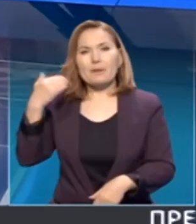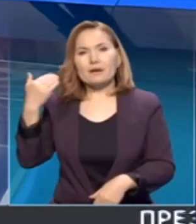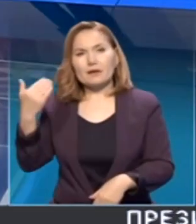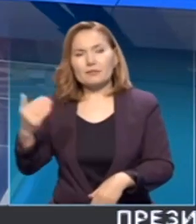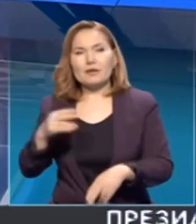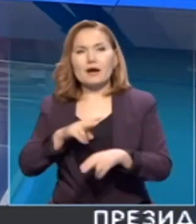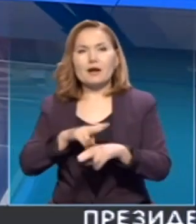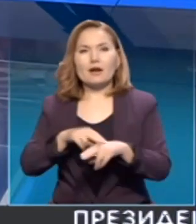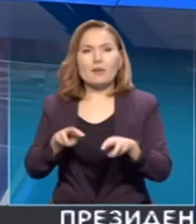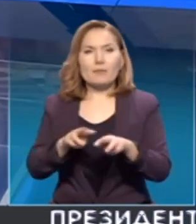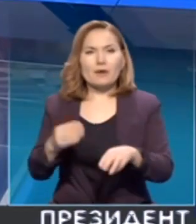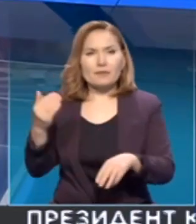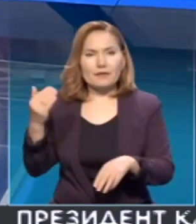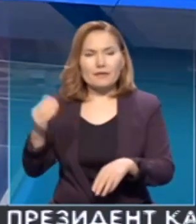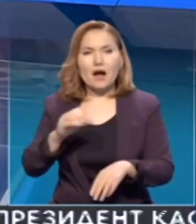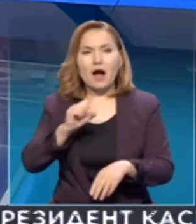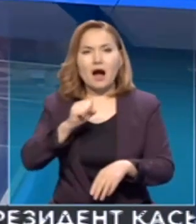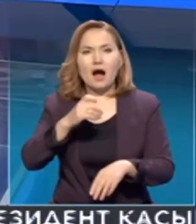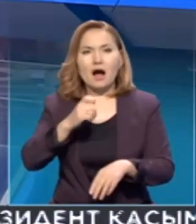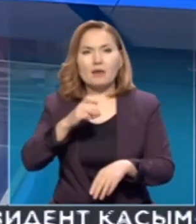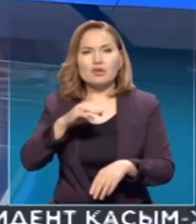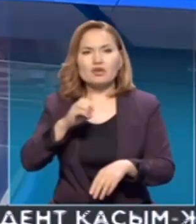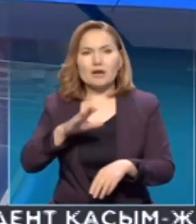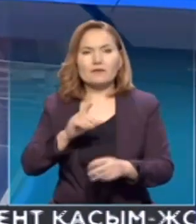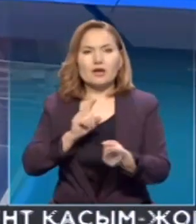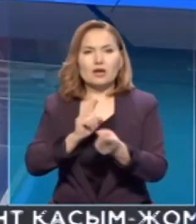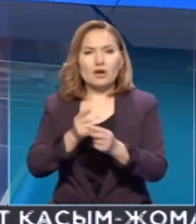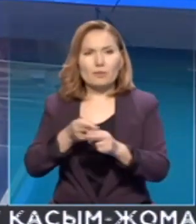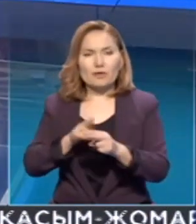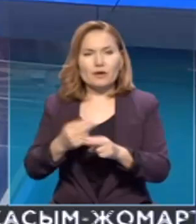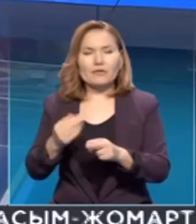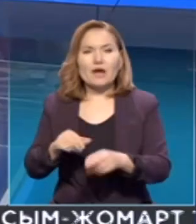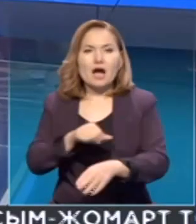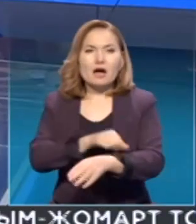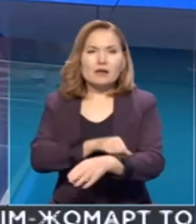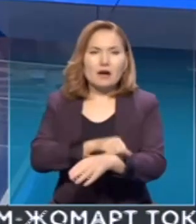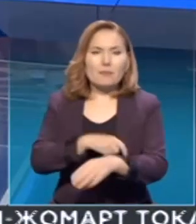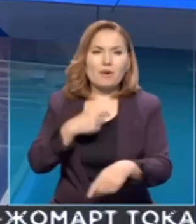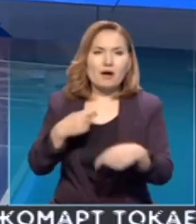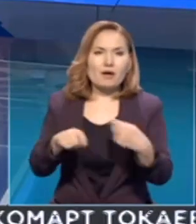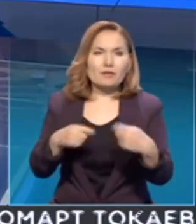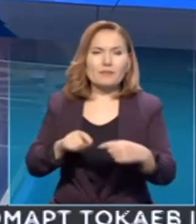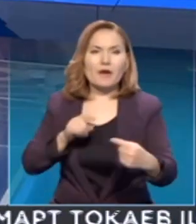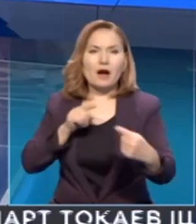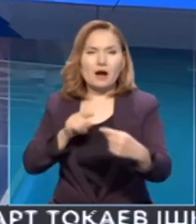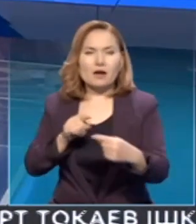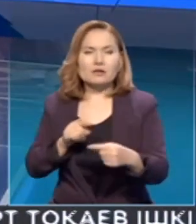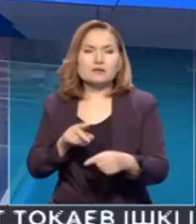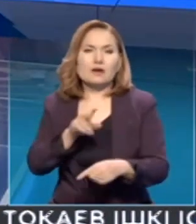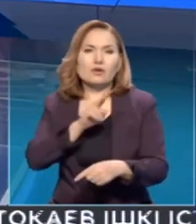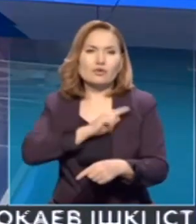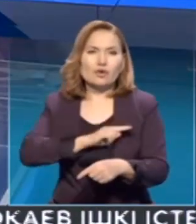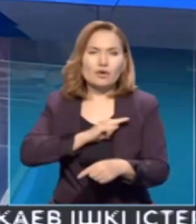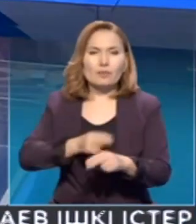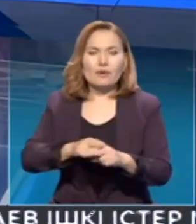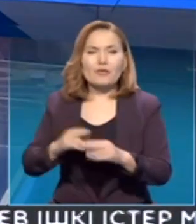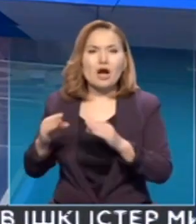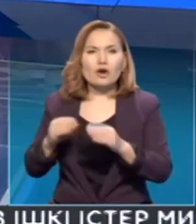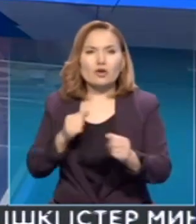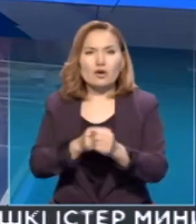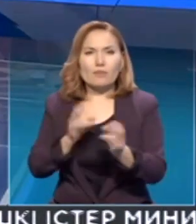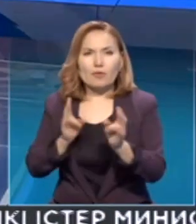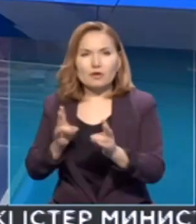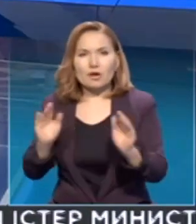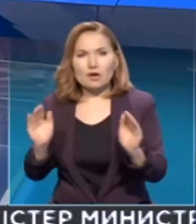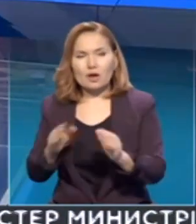Президент ішкі істер министрі Марат Ахметжановты қабылдады. Ұйымдастырылған және есірткі қылмыстарына қарсы шаралар, жол көлік оқиғаларының алдын алу